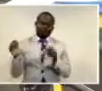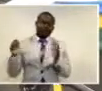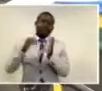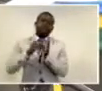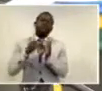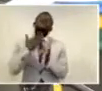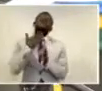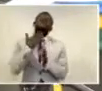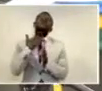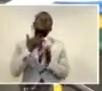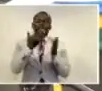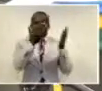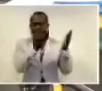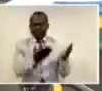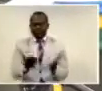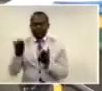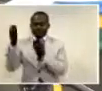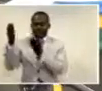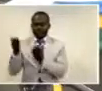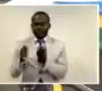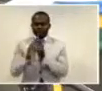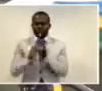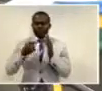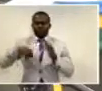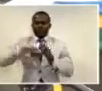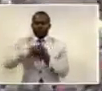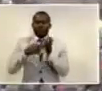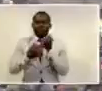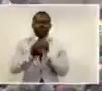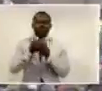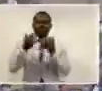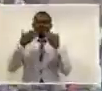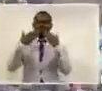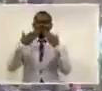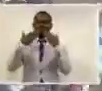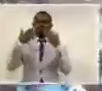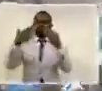kubifuriza ikaze mu karere kacu ka Rubavu murakoze cyane